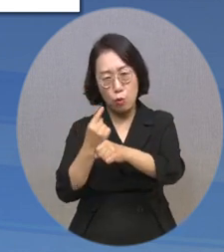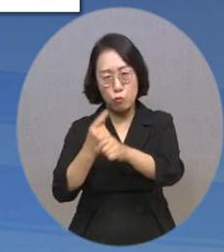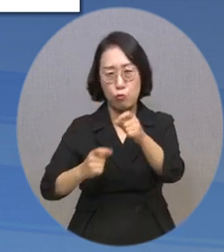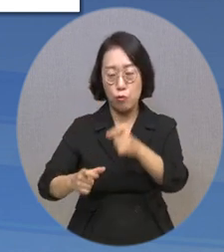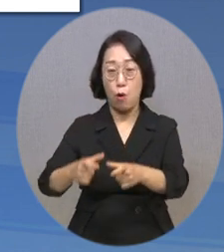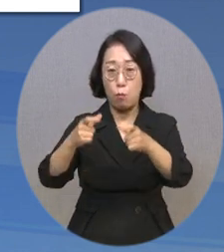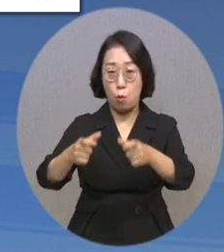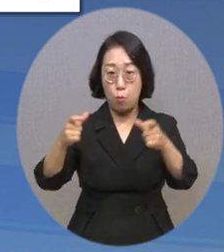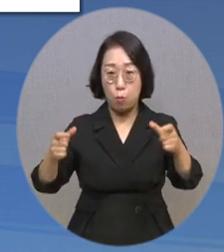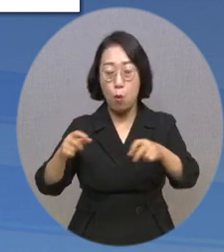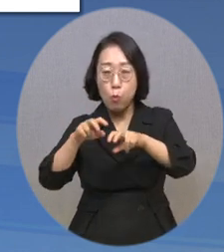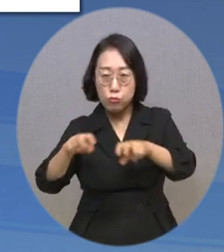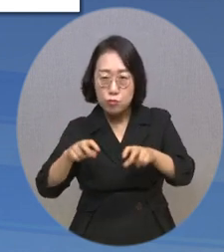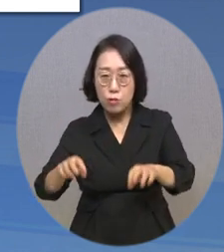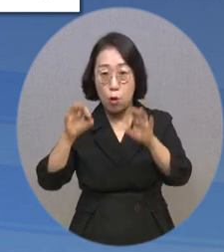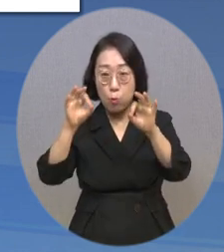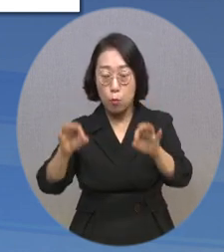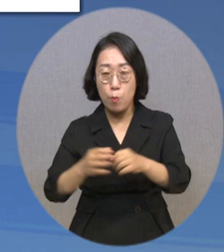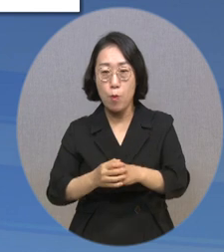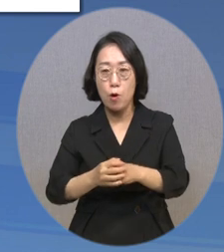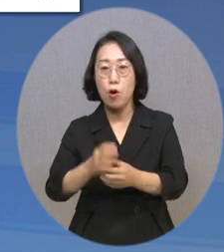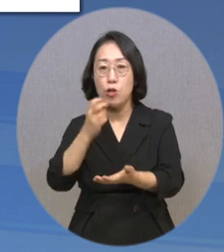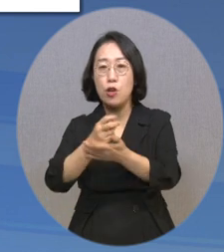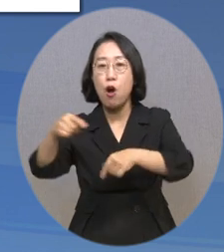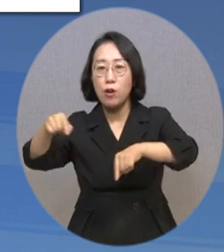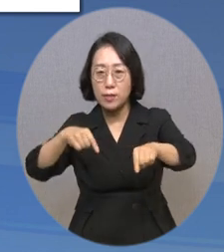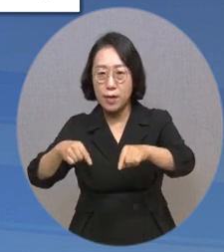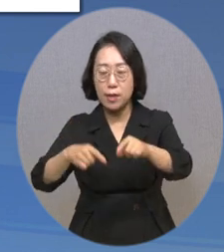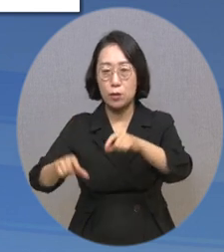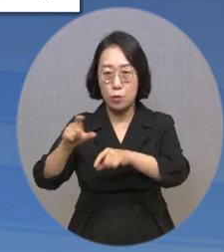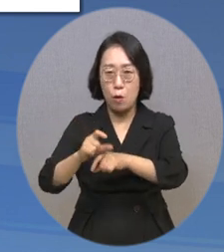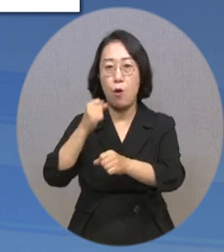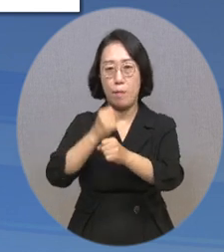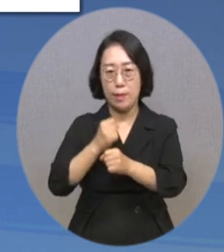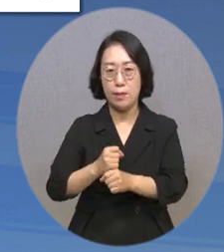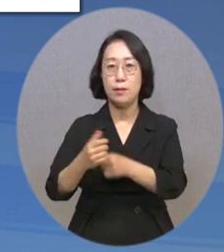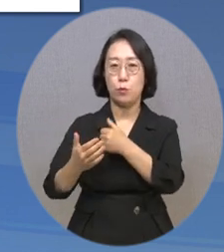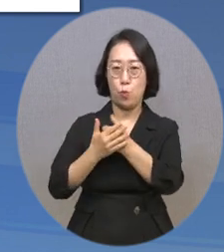분석을 고도화해 정책 품질을 향상시킨다는 방침입니다.